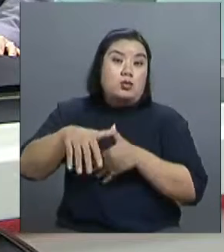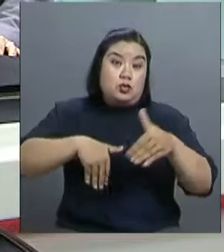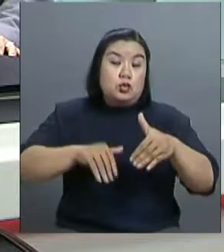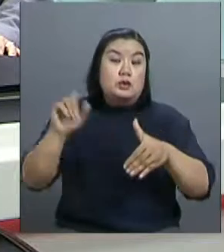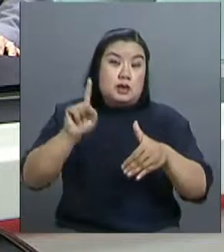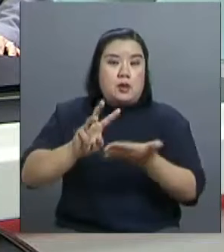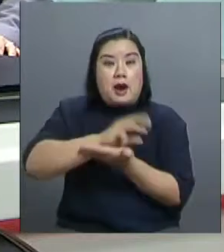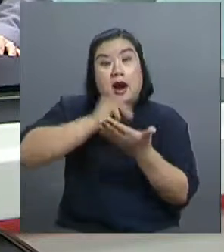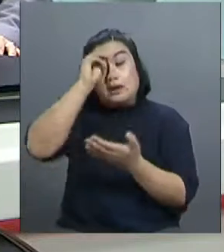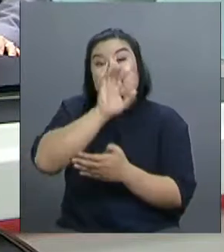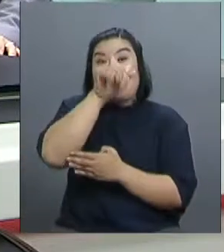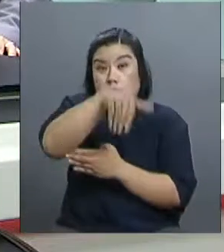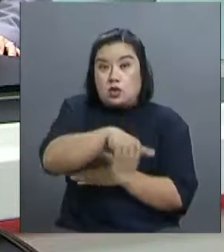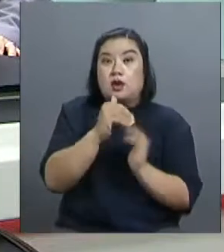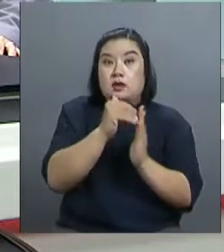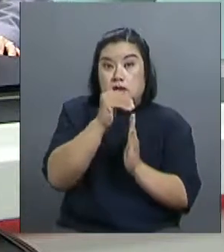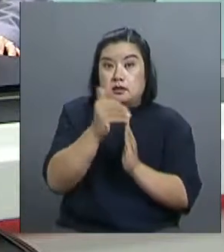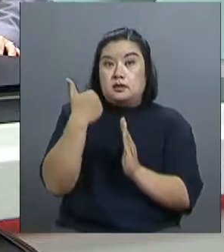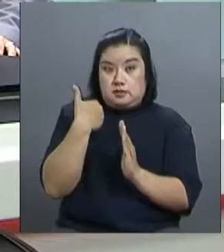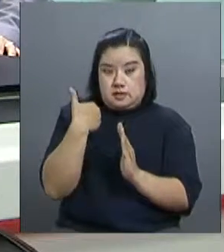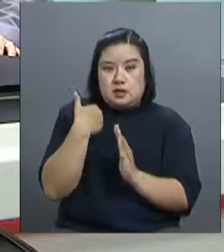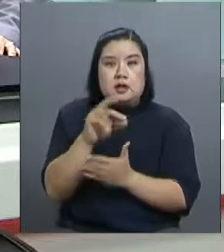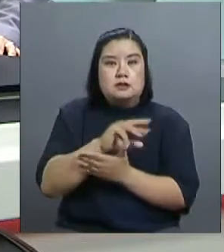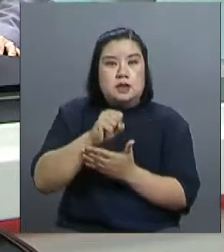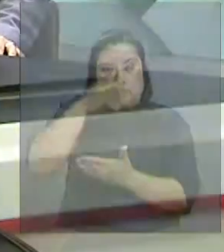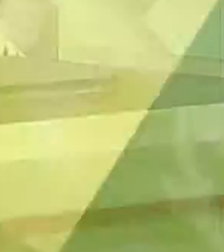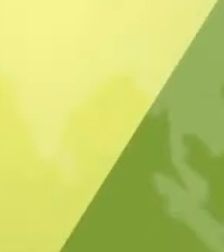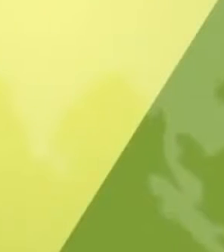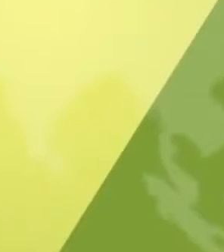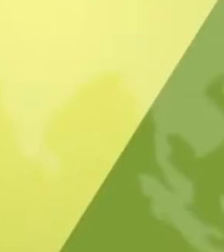าวิทยาลัยเชียงใหม่และเสียงซึ่งนิวส์ราชภัฏเชียงใหม่ค่ะ